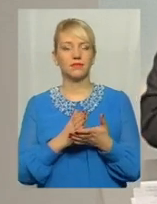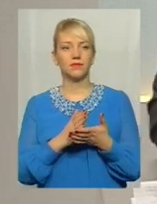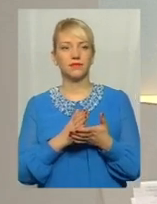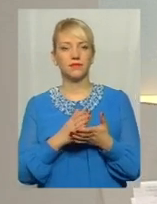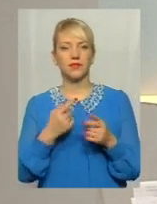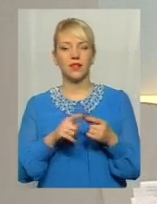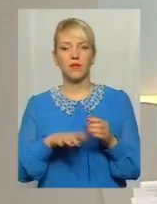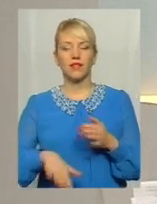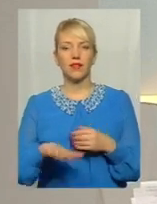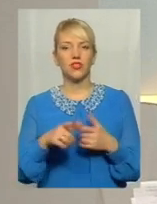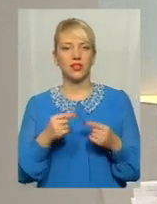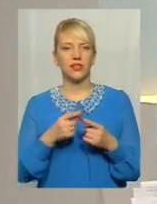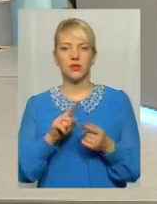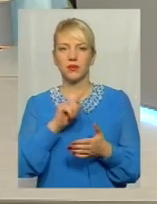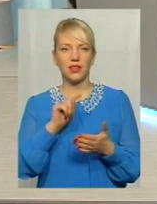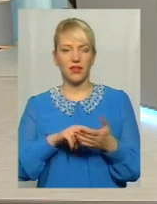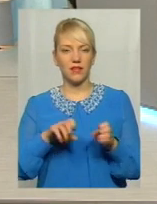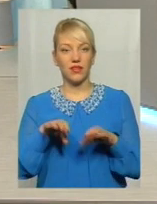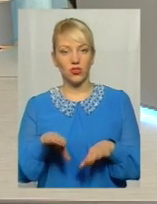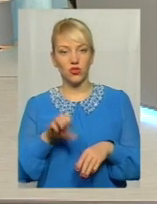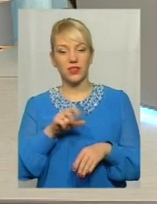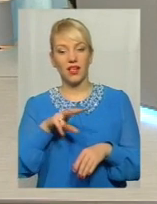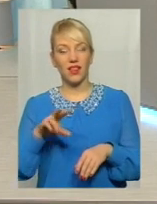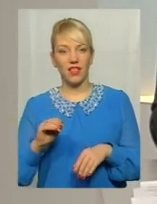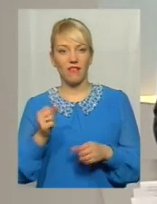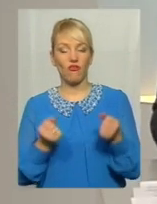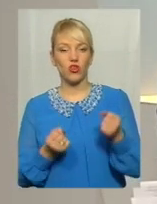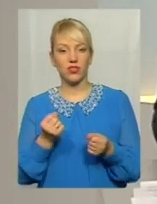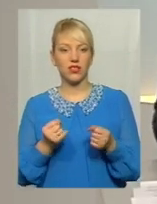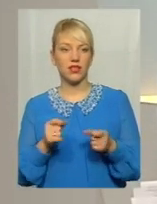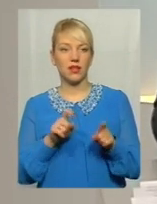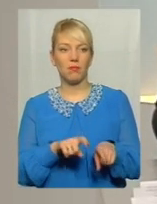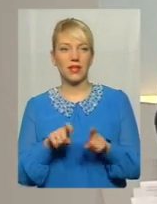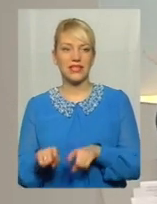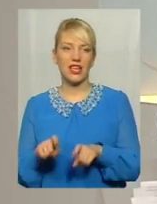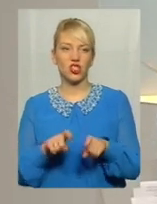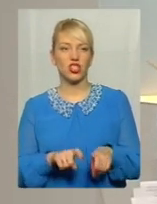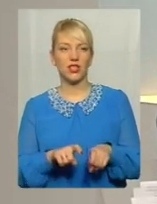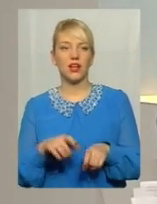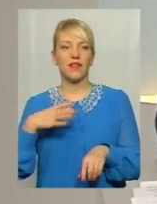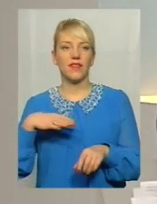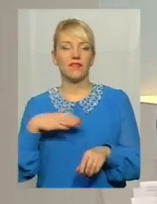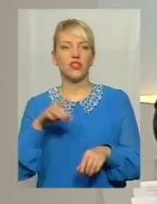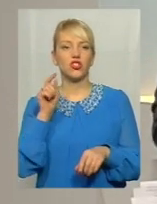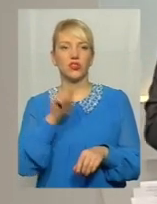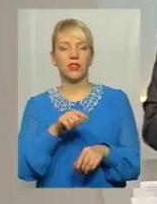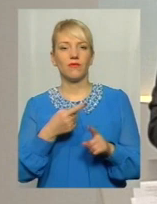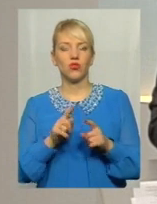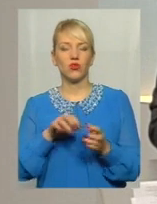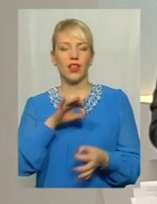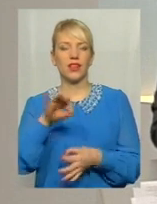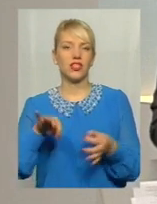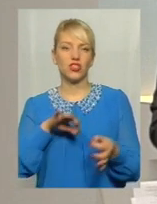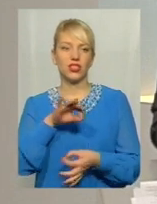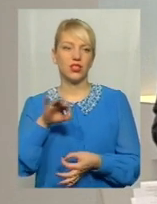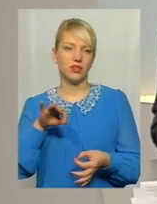ті майданчики, де ці питання вирішуються. Але водій і пасажир, навіщо там оцей лишній, можна так